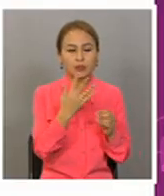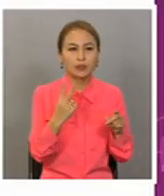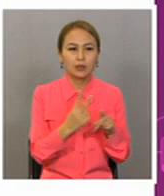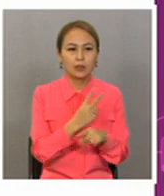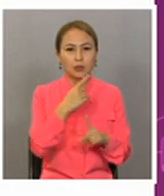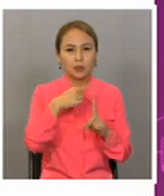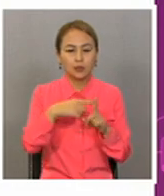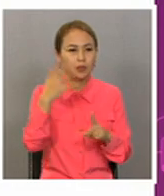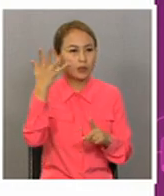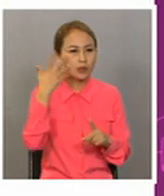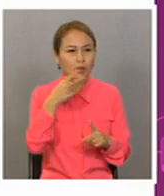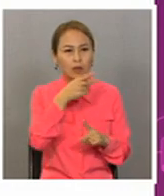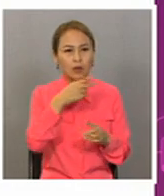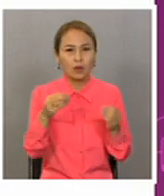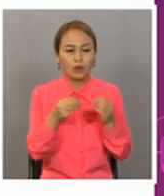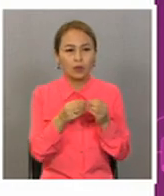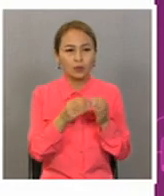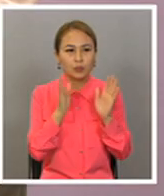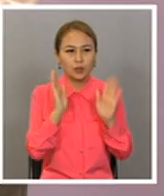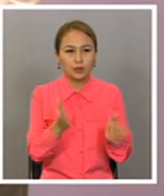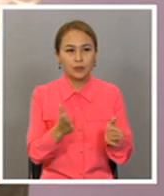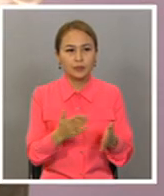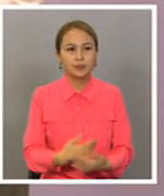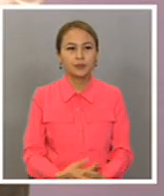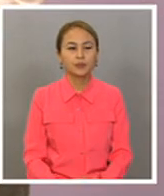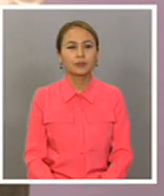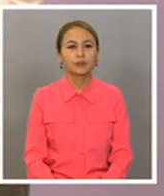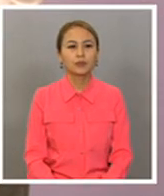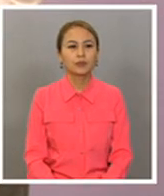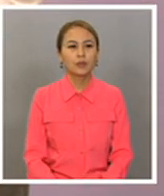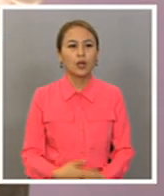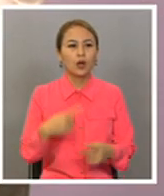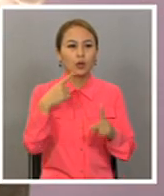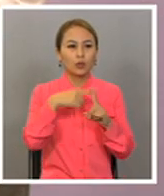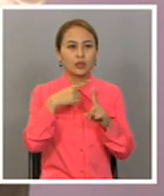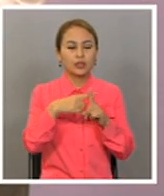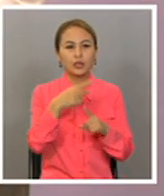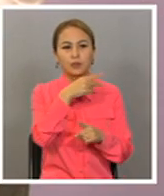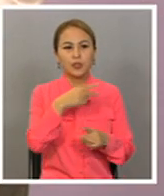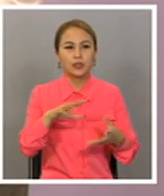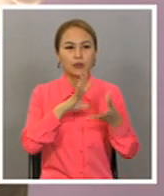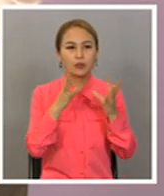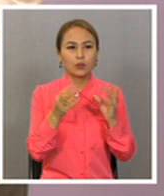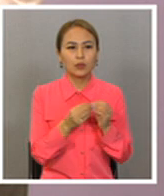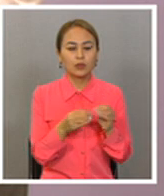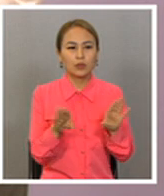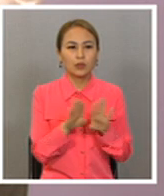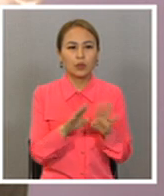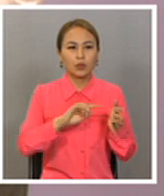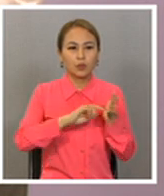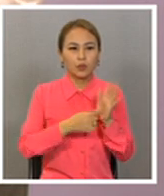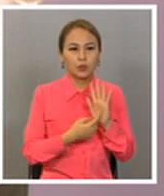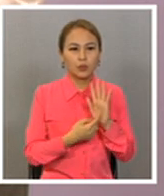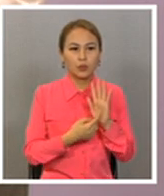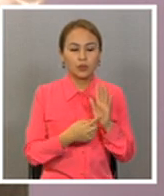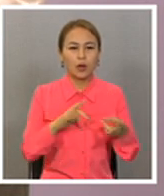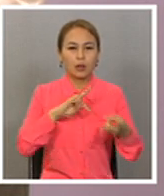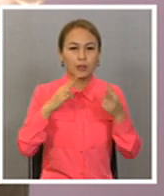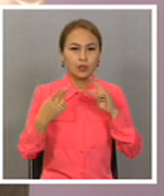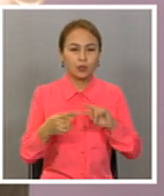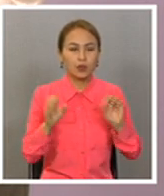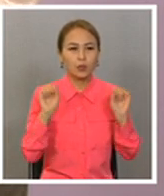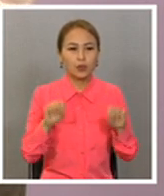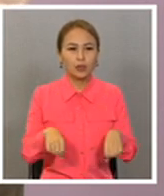қосқанда мәні 10-ға тең болады екен. Қосылғыштары бірдей қосындыны көбейтумен алмастыруға